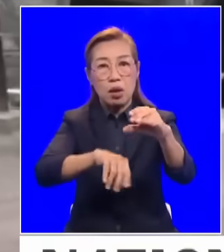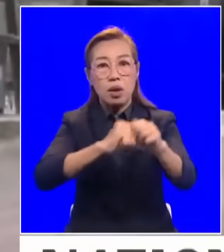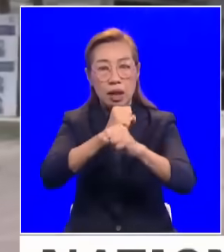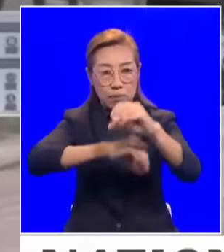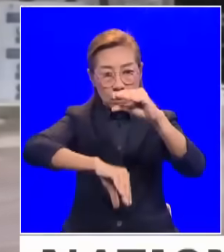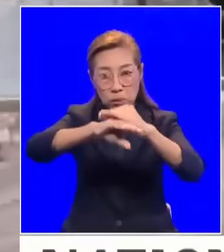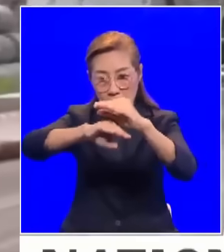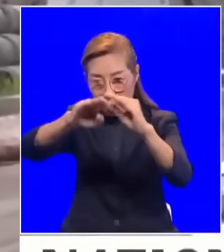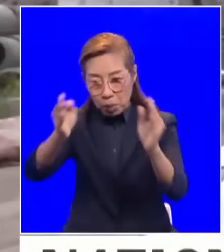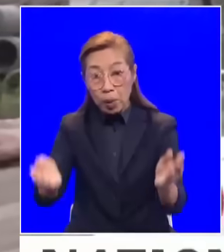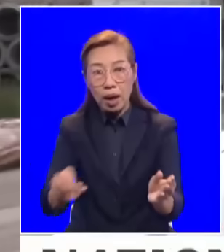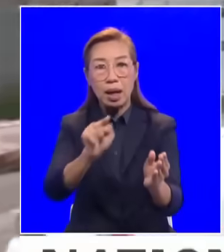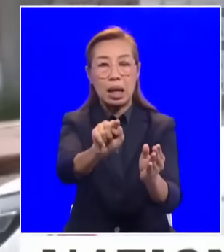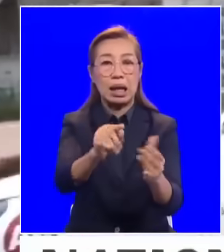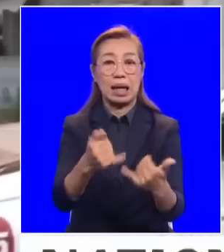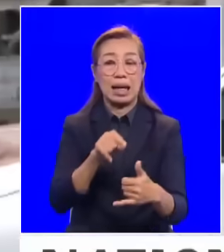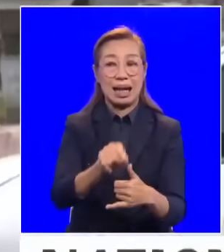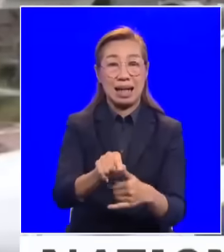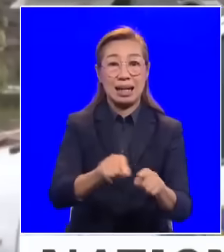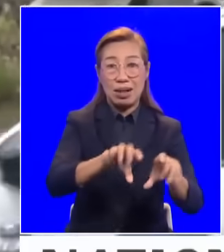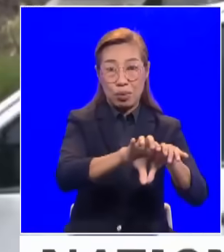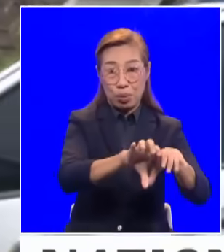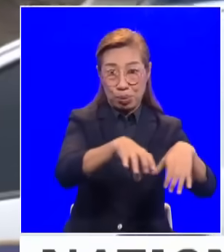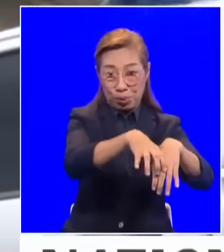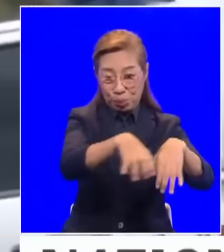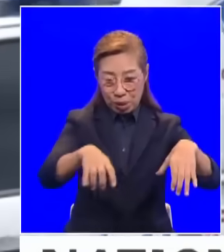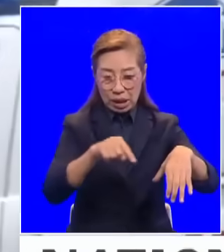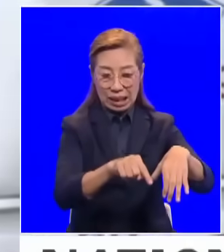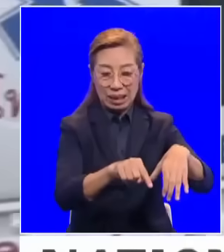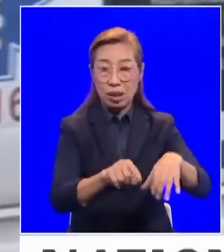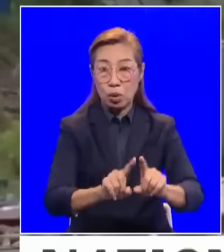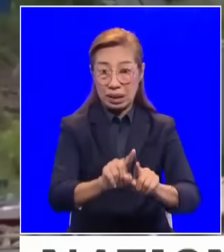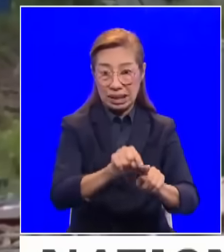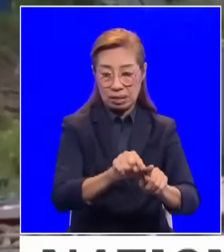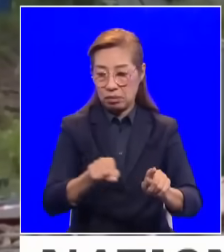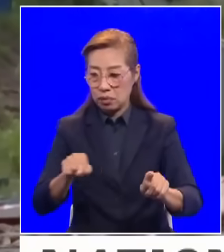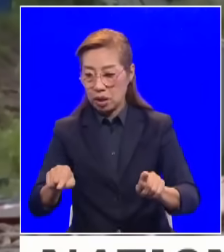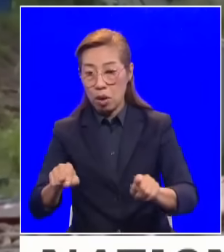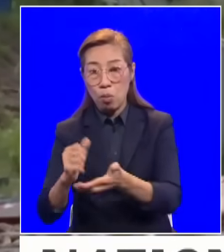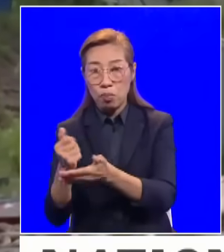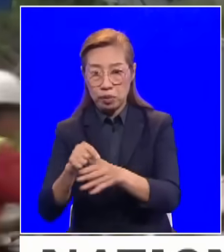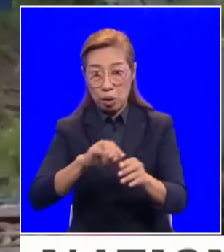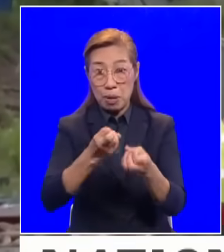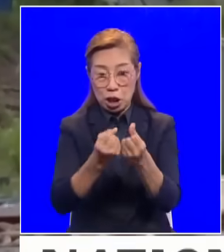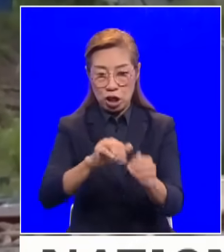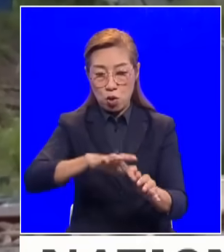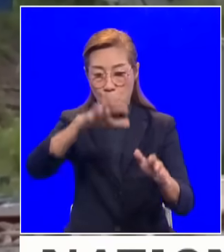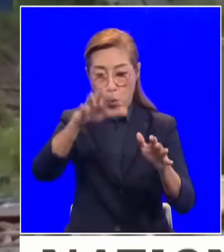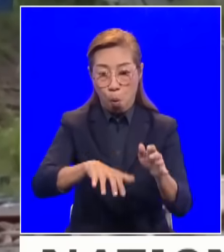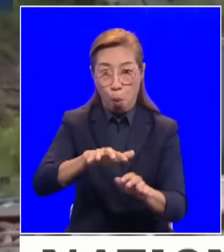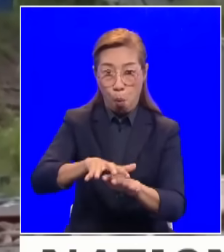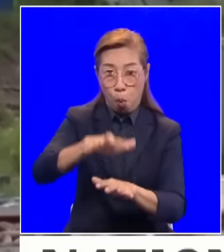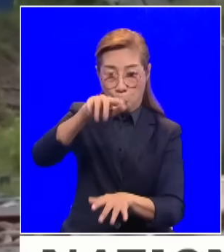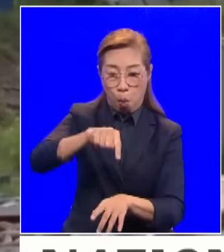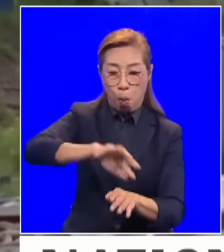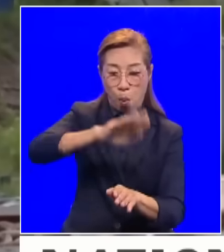นี้ทีมกู้ภัยอยู่ห่างจากผู้ประสบภัยรายแรกประมาณเมตรกว่าๆซึ่งกำลังเร่งขุดดินเข้าไป ถ้าเจอโลหะน